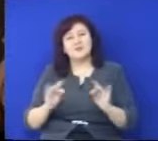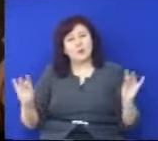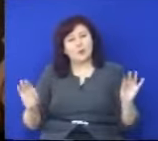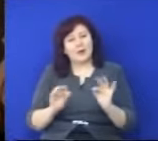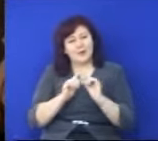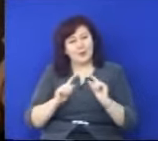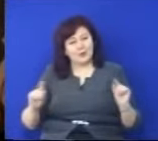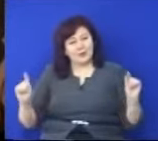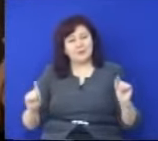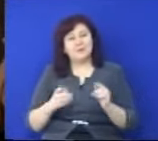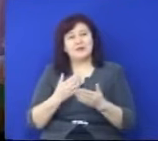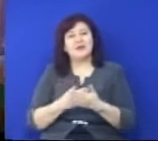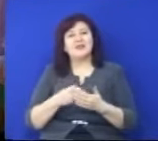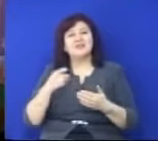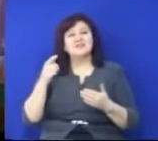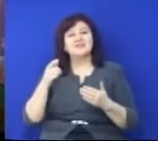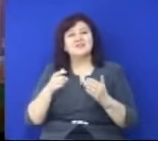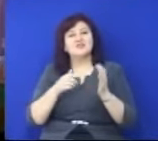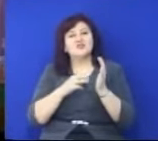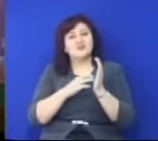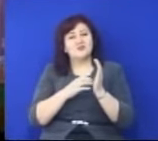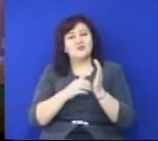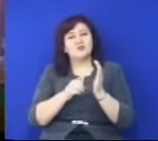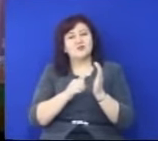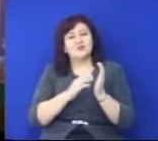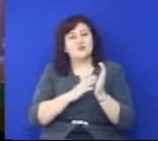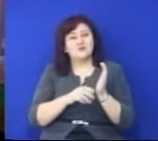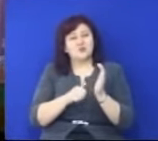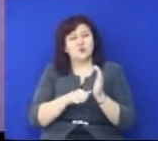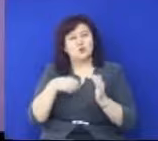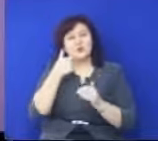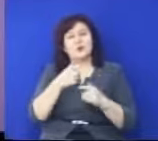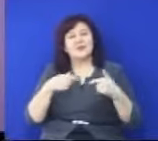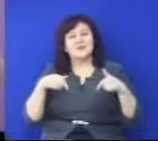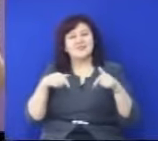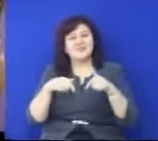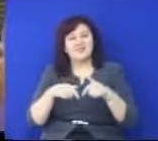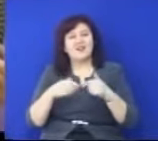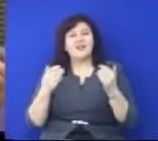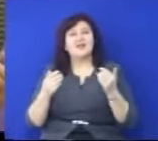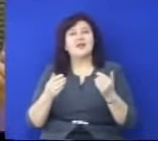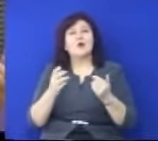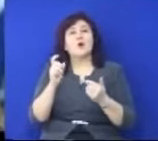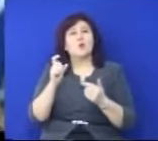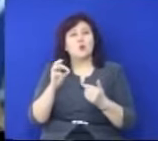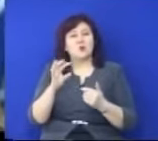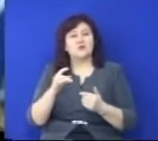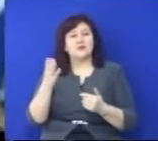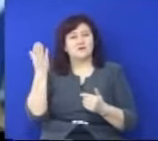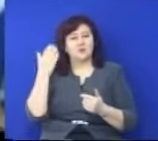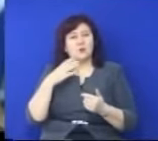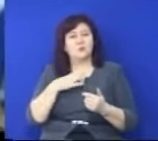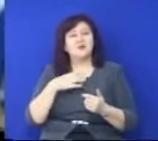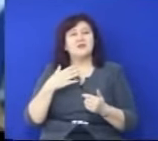болған. Осылайша 1968 жылы олар Семейде ардагерлер хорын құрады. Алғашында хор құрамында 50-ге жуық адам өнер көрсетсе, бүгінде